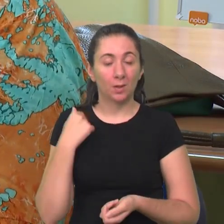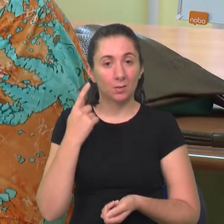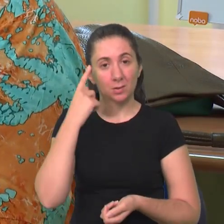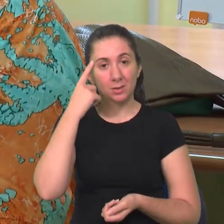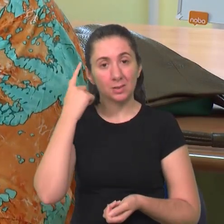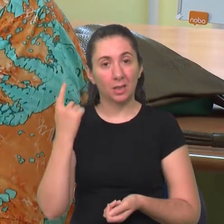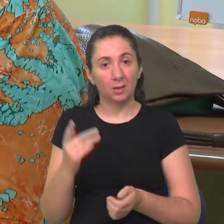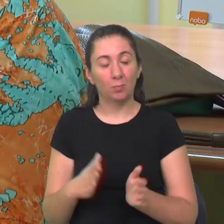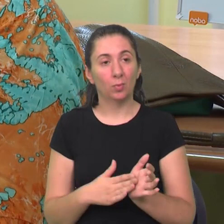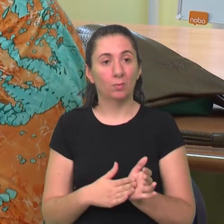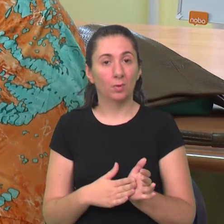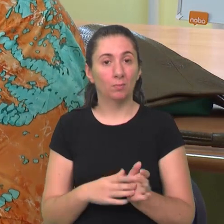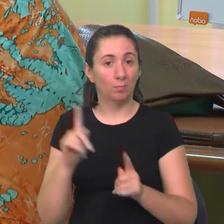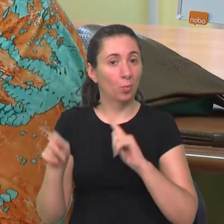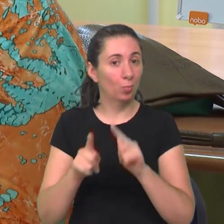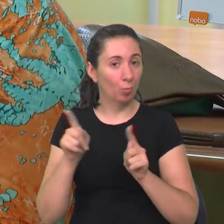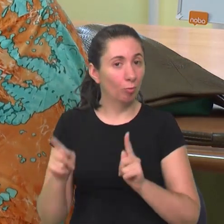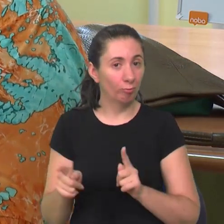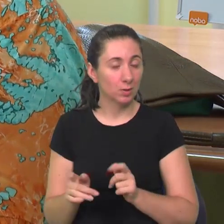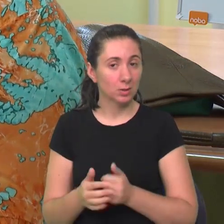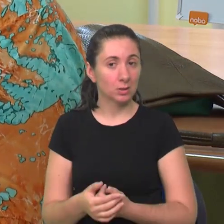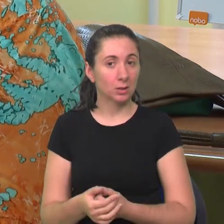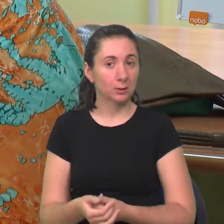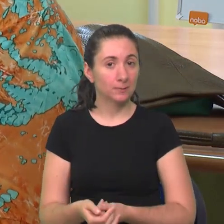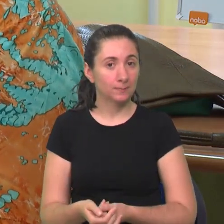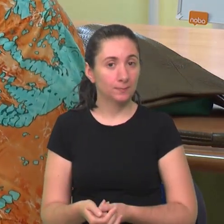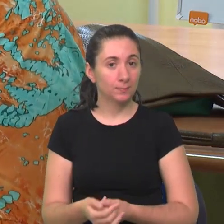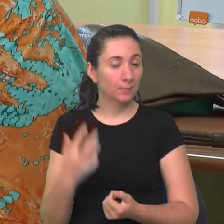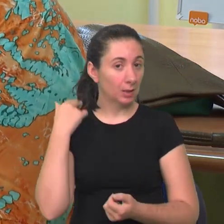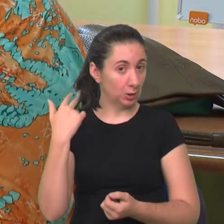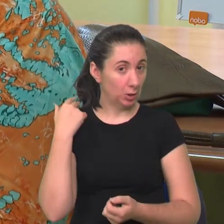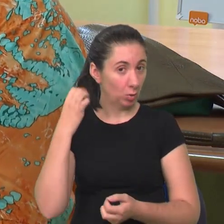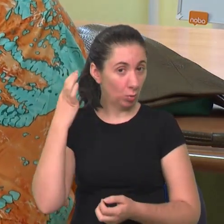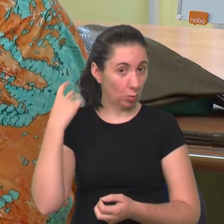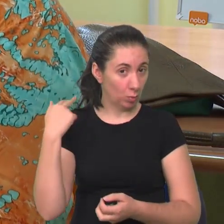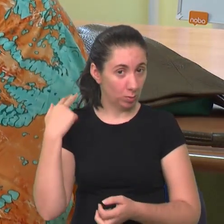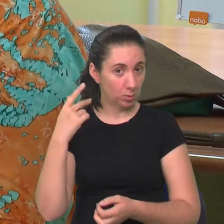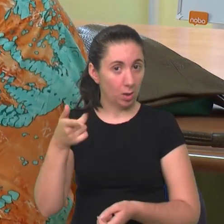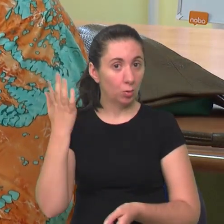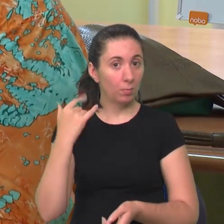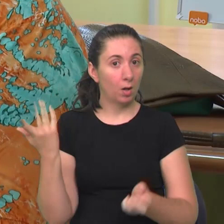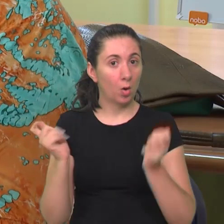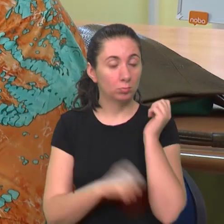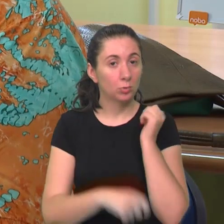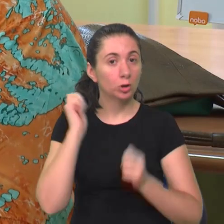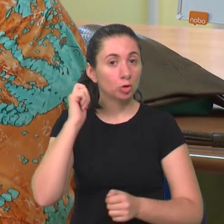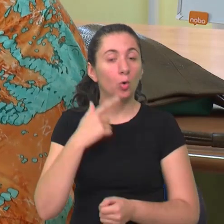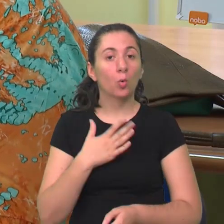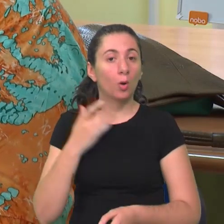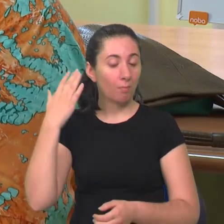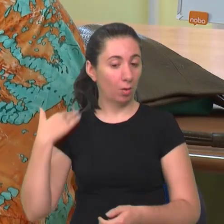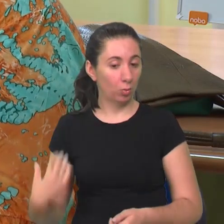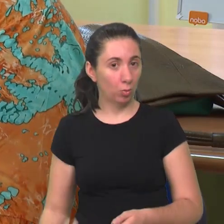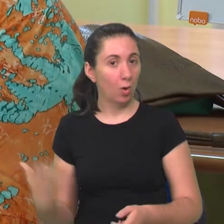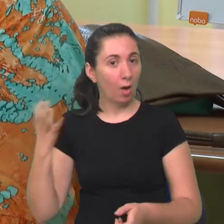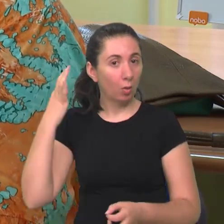sjetimo, recimo, u povijesti, rezanje kose je bila kao neka kazna. Ženama koji su imali dugu kosu, kad